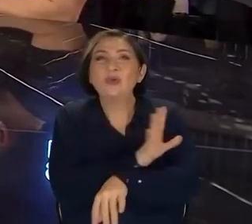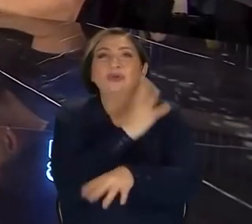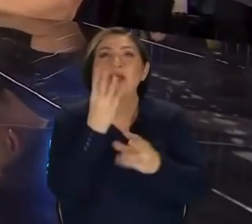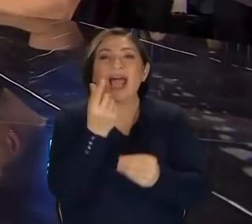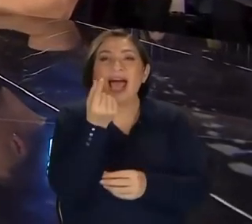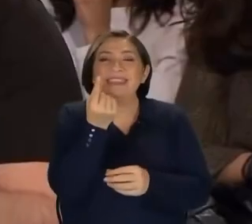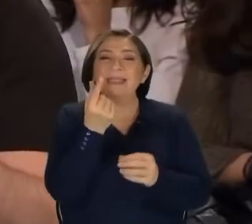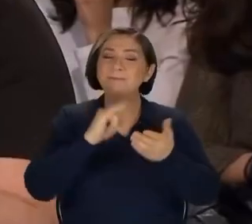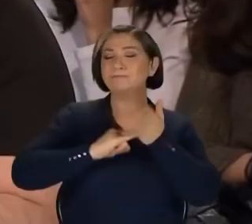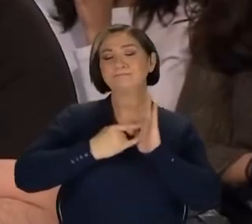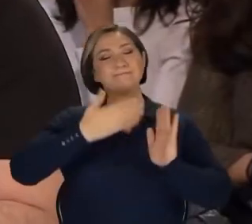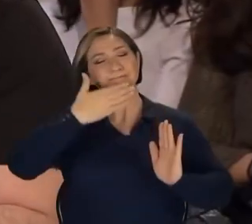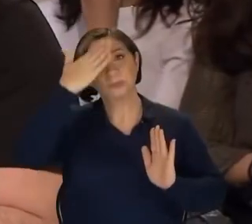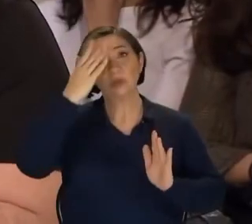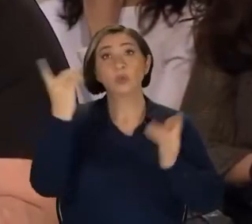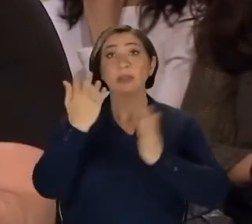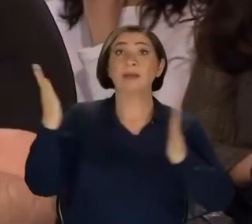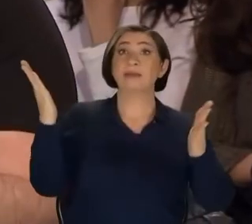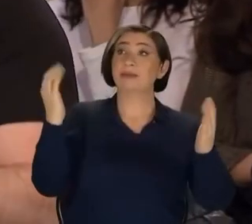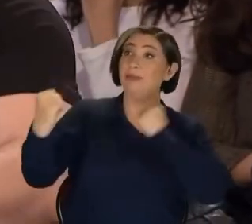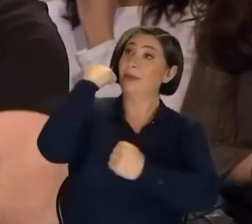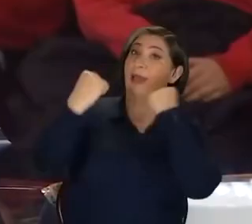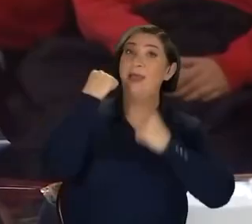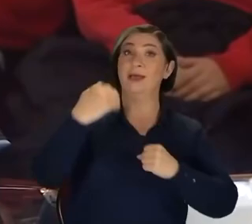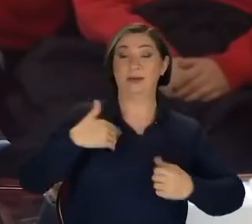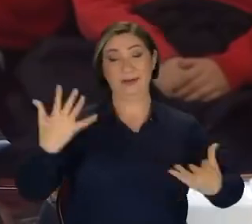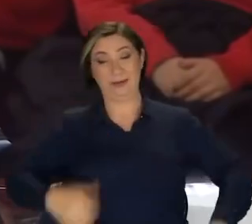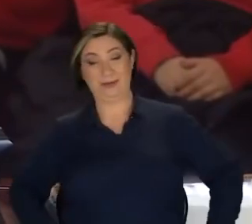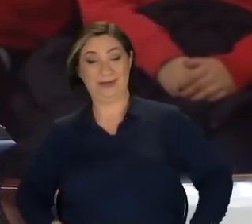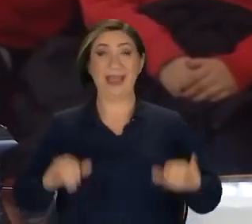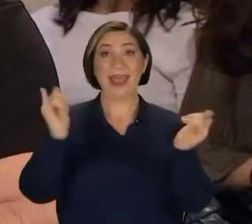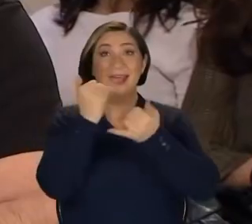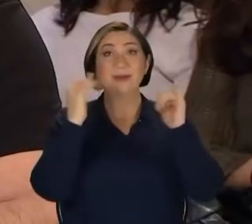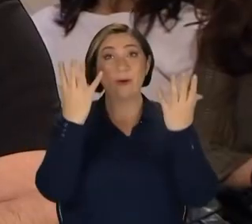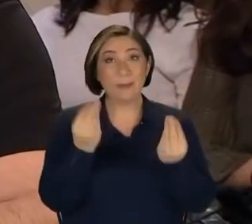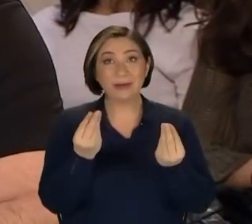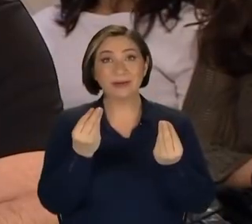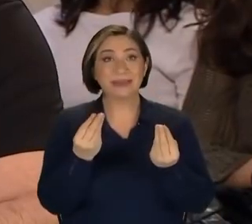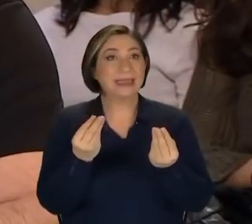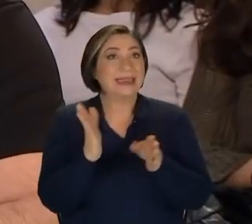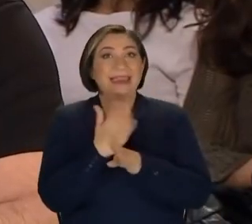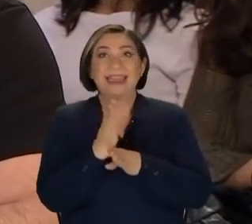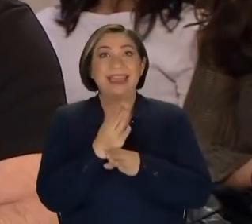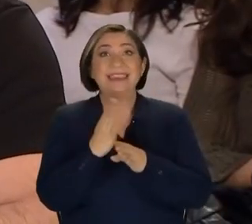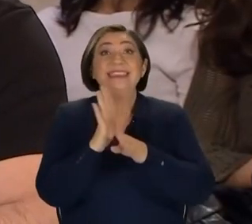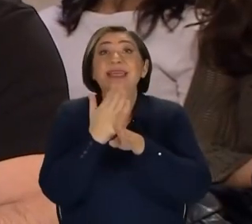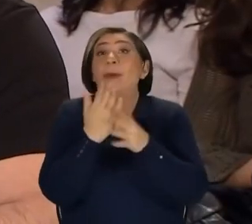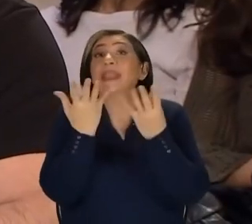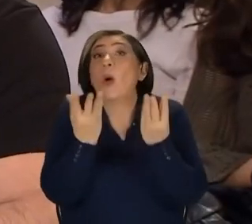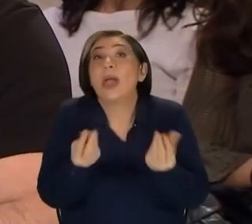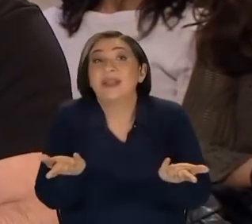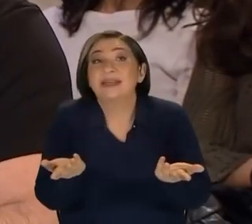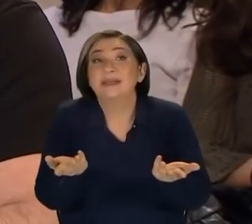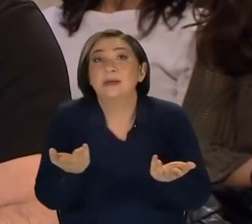azla yetinmekle oldu. Bu kadar dayak yenip de hala neşeli olmak. Yani niye, sebebi ne ola ki?